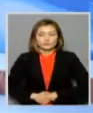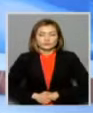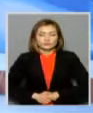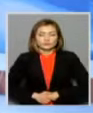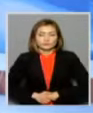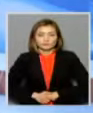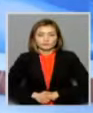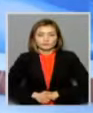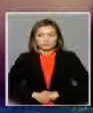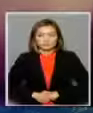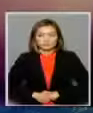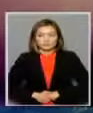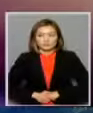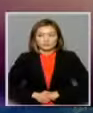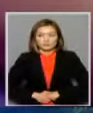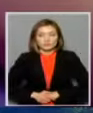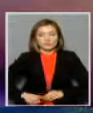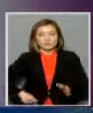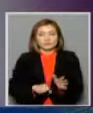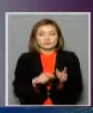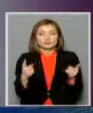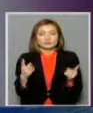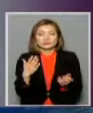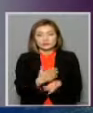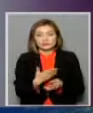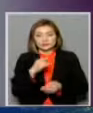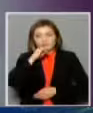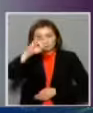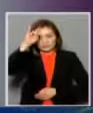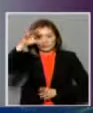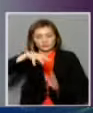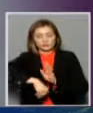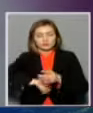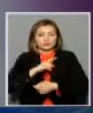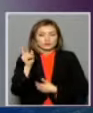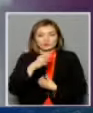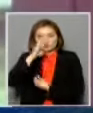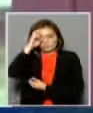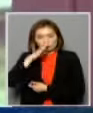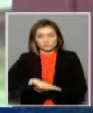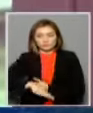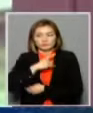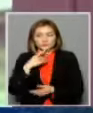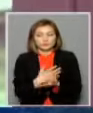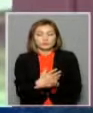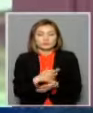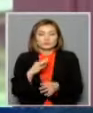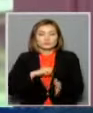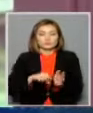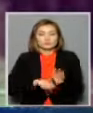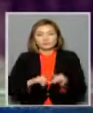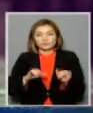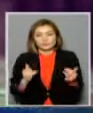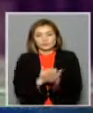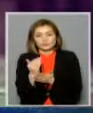коллега. Суицид – острая тема в обществе. Казахстан входит в число 10 государств, где показатели по суициду